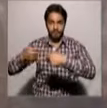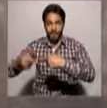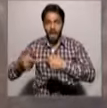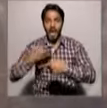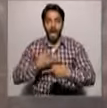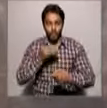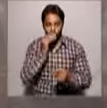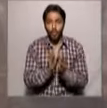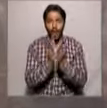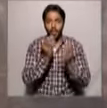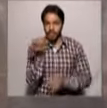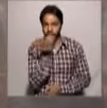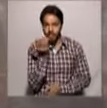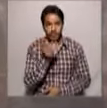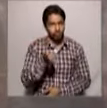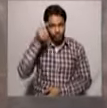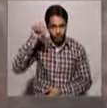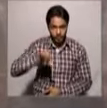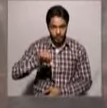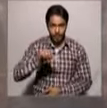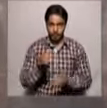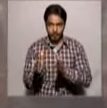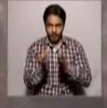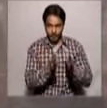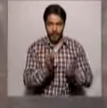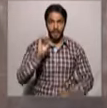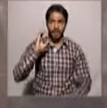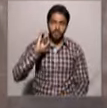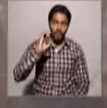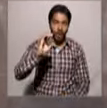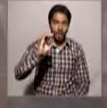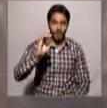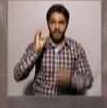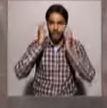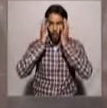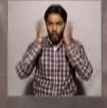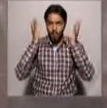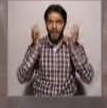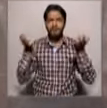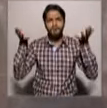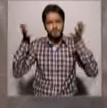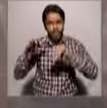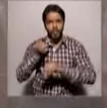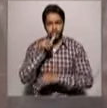الجمهور على أن اللمس والقراءة بالنسبة للمرأة الحائض لا يصحان منها إلا ما استثني من